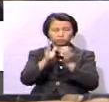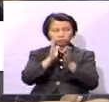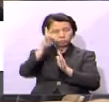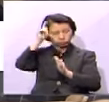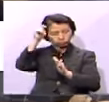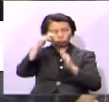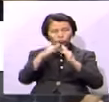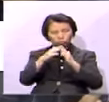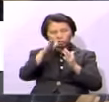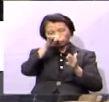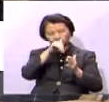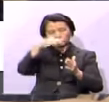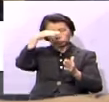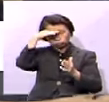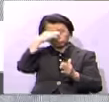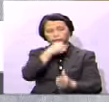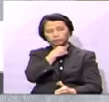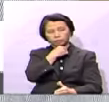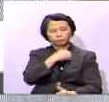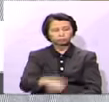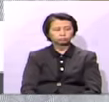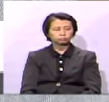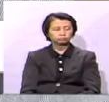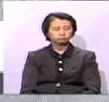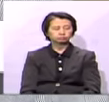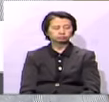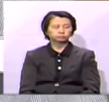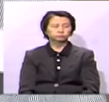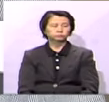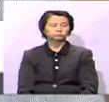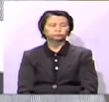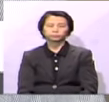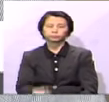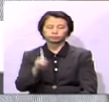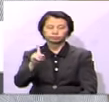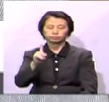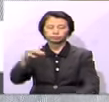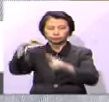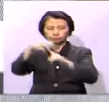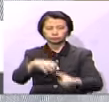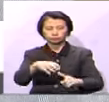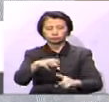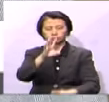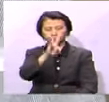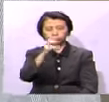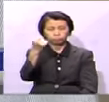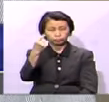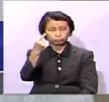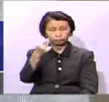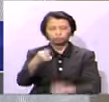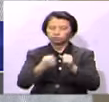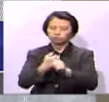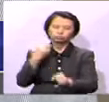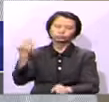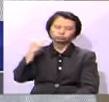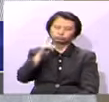ialah Melaka, Johor dan Perak. Satu ialah Kejohanan National 7 yang tahun sebelum-sebelum ini